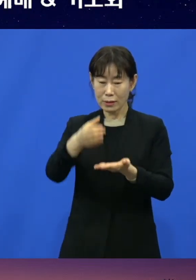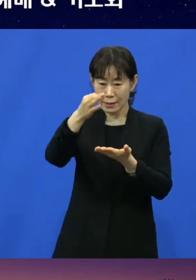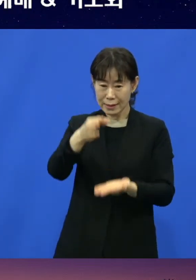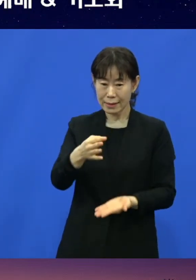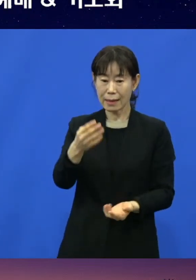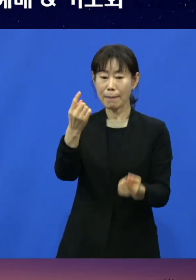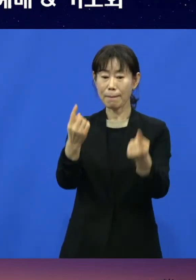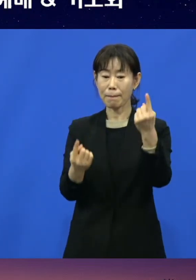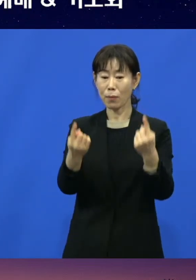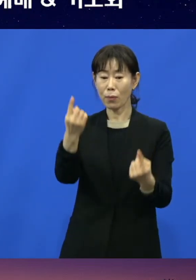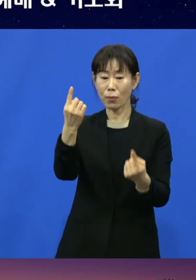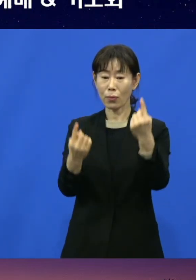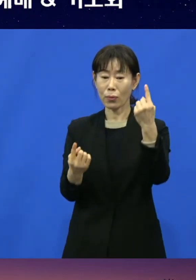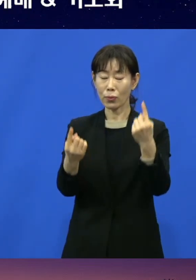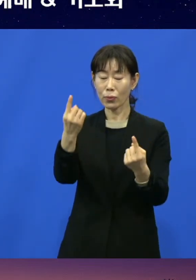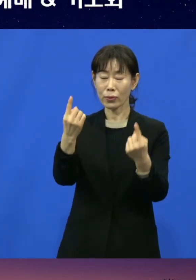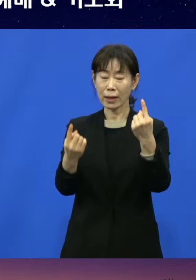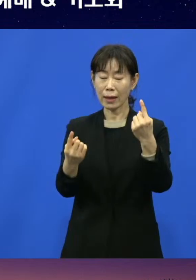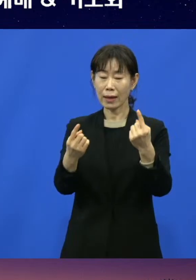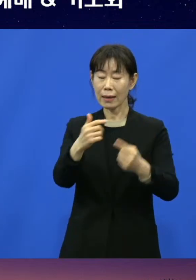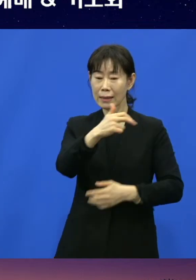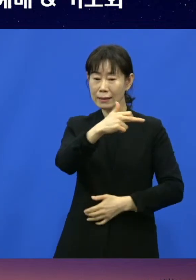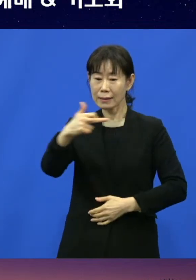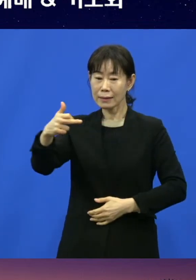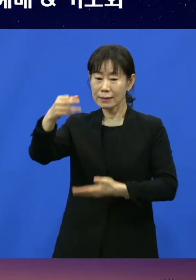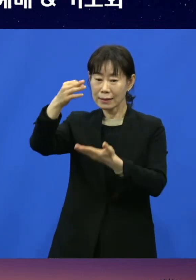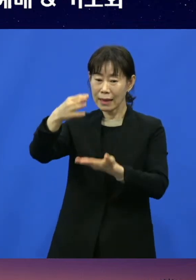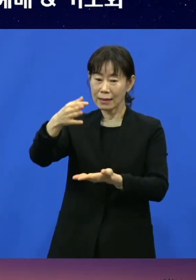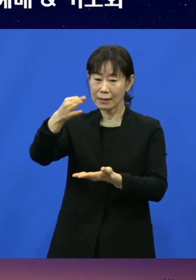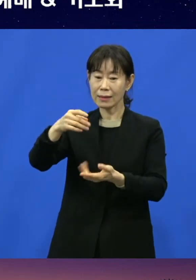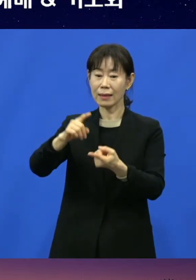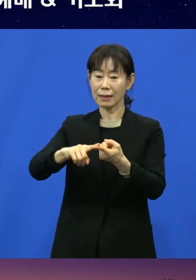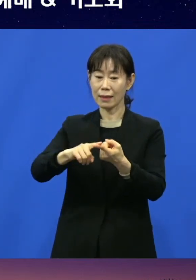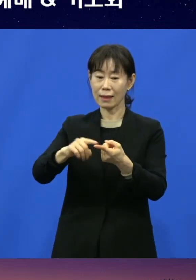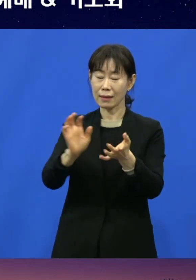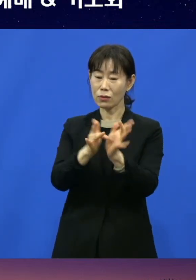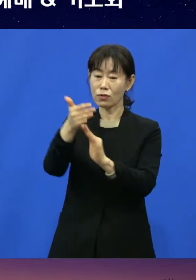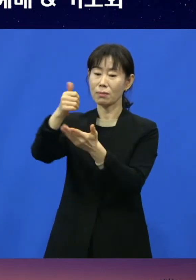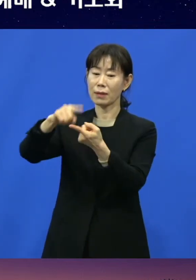큰 우위에 있는 가치를 아직 보지 못했기 때문이에요.